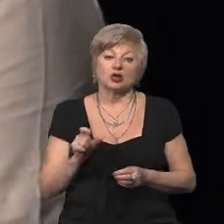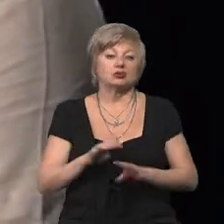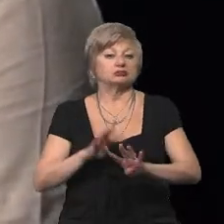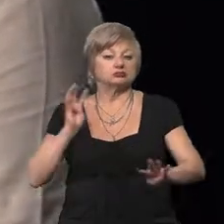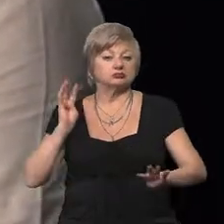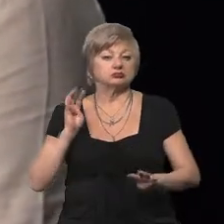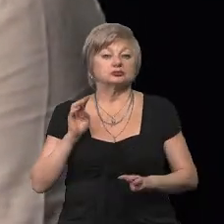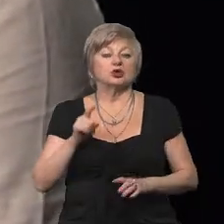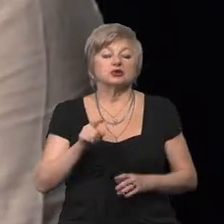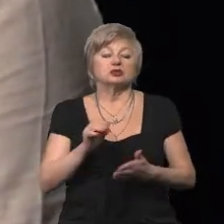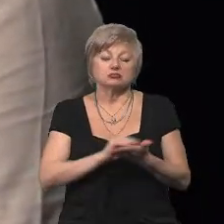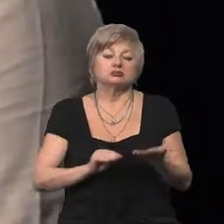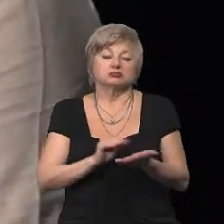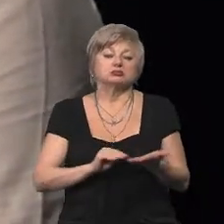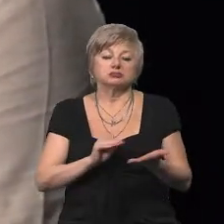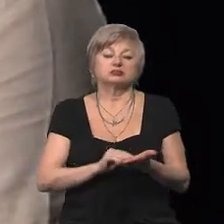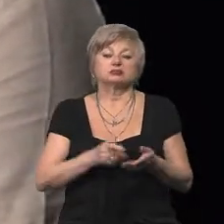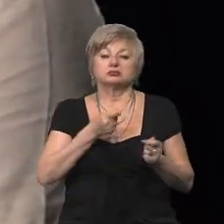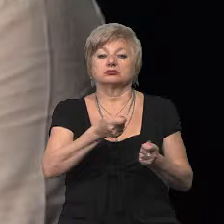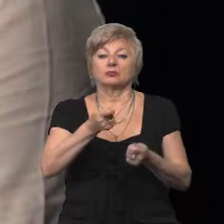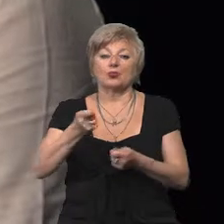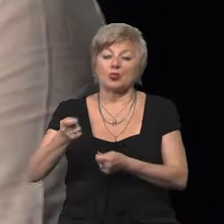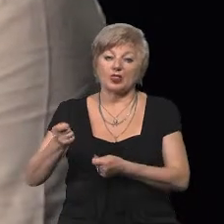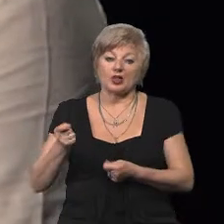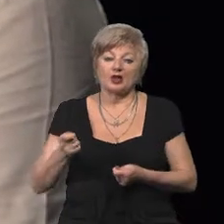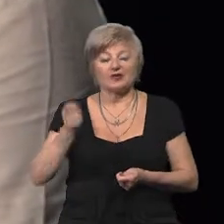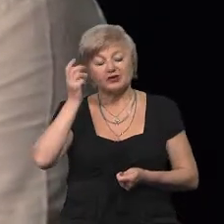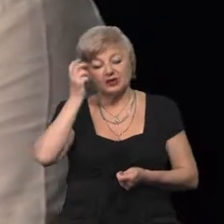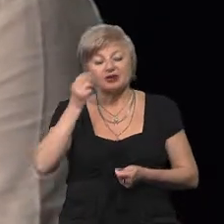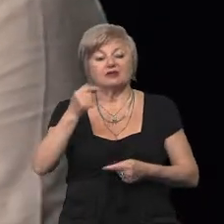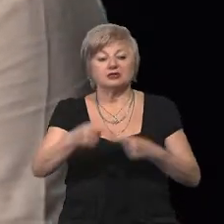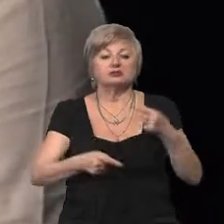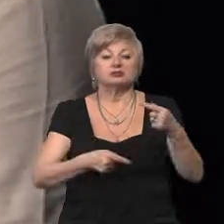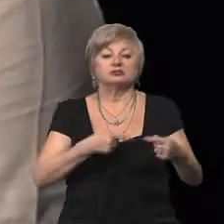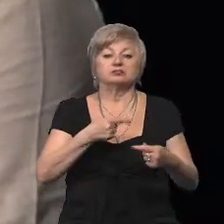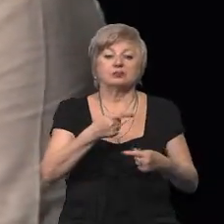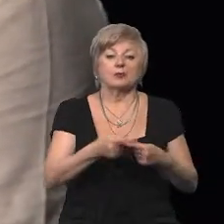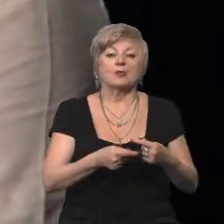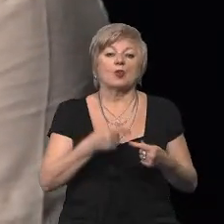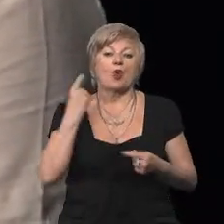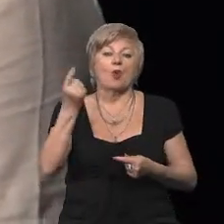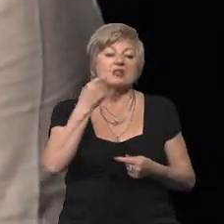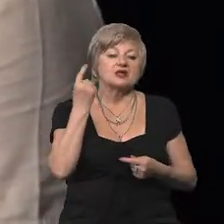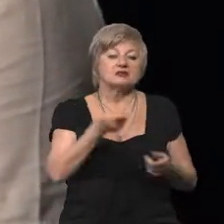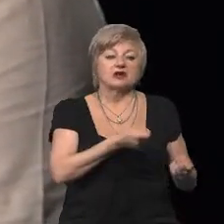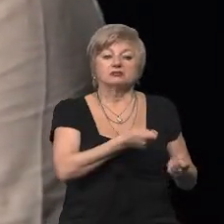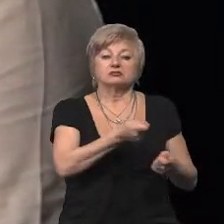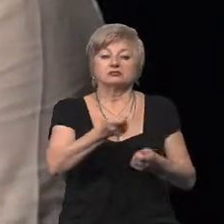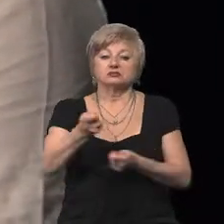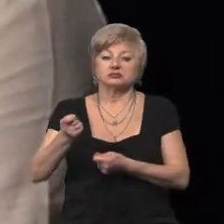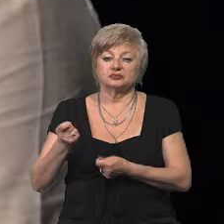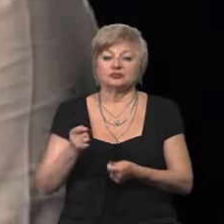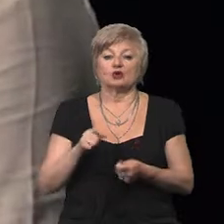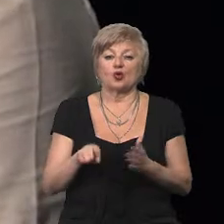то обкатывают, это называется, например, или, там, или в столице, и потом по областям и по